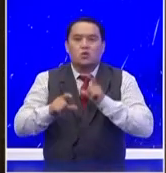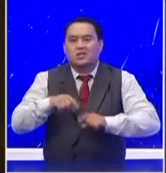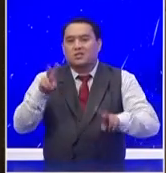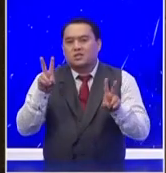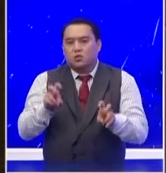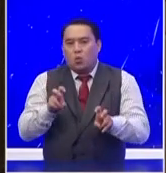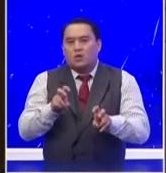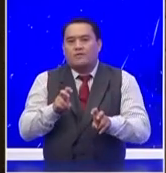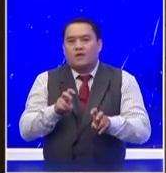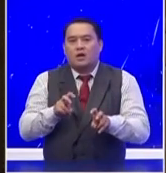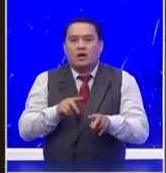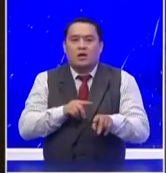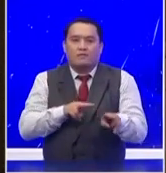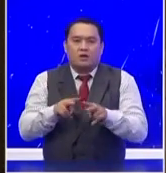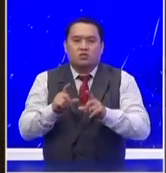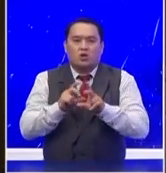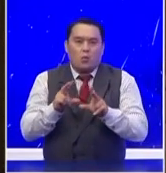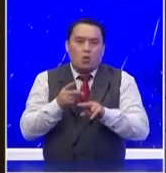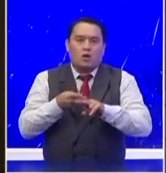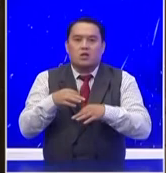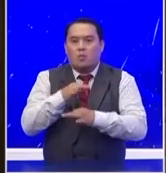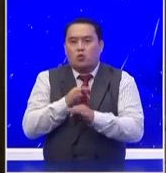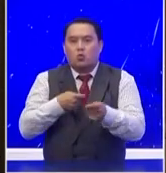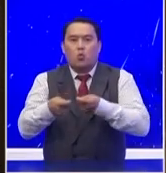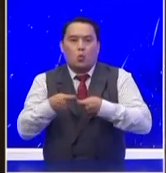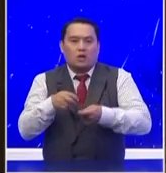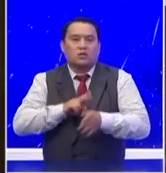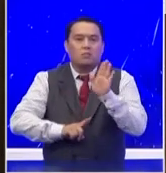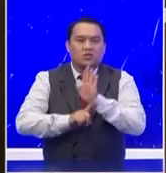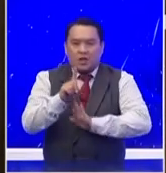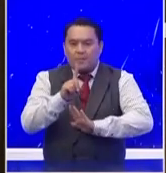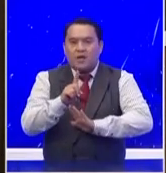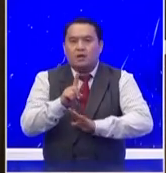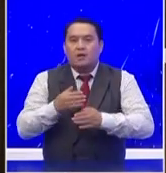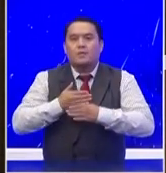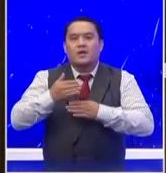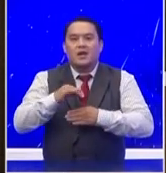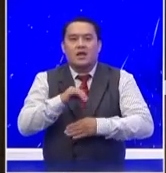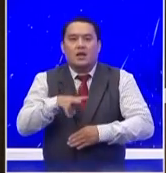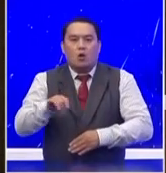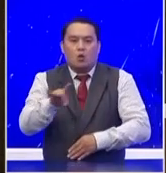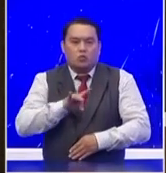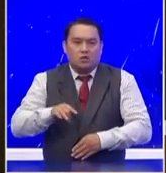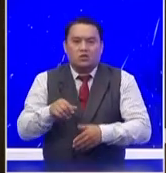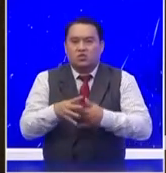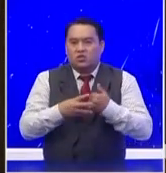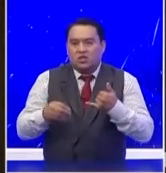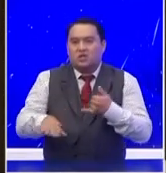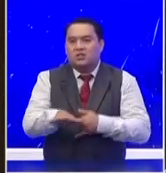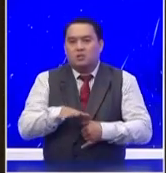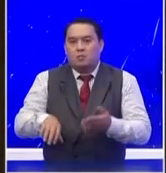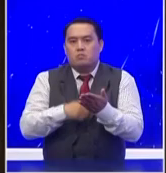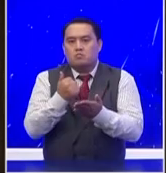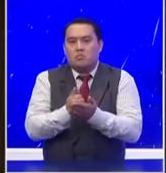институтының вегетация, климаттық шкафтар лабораториясының меңгерушісі болып бастаған. Кейіннен Іле ауданы облыстық жер инспекциясының бас